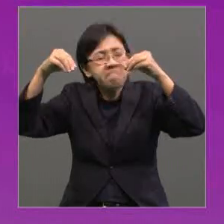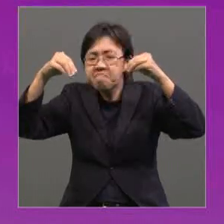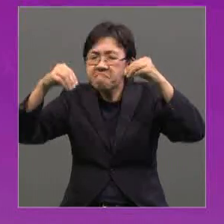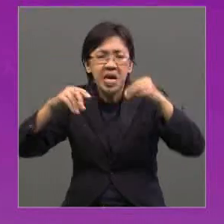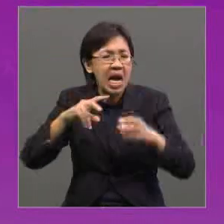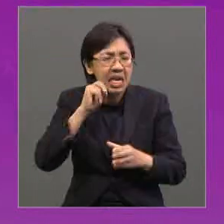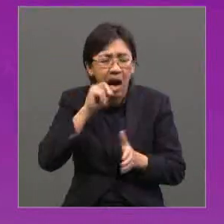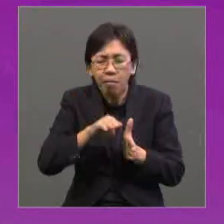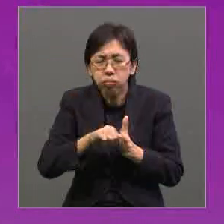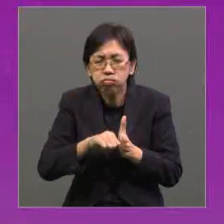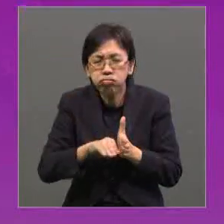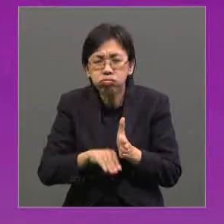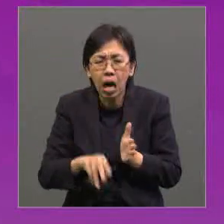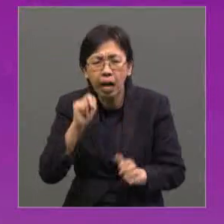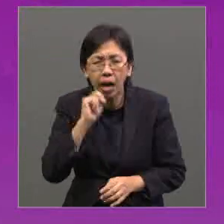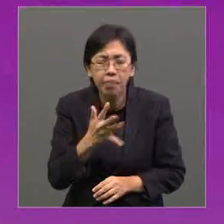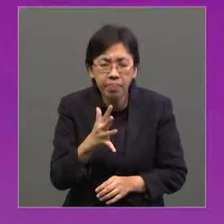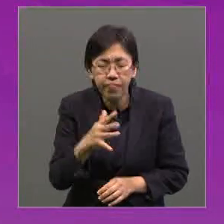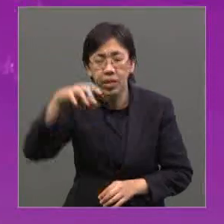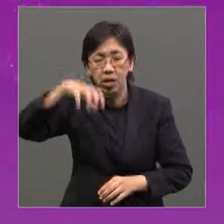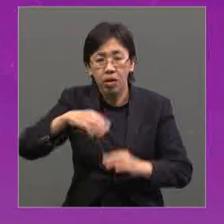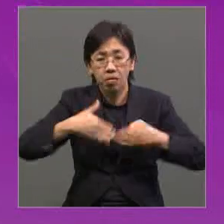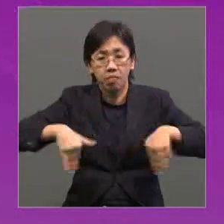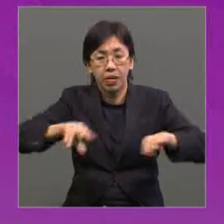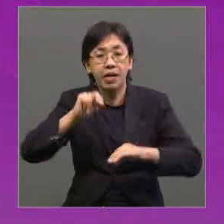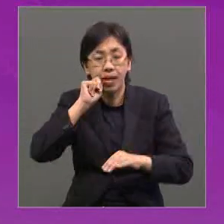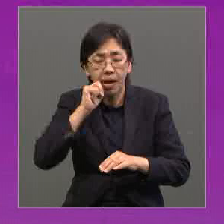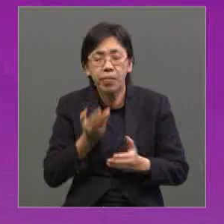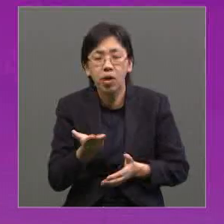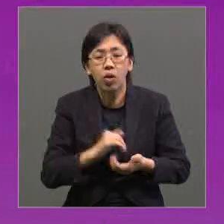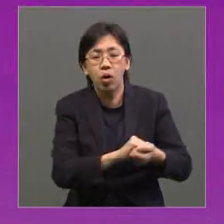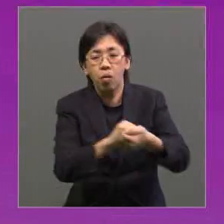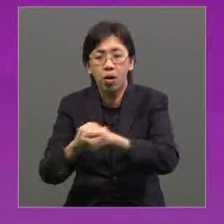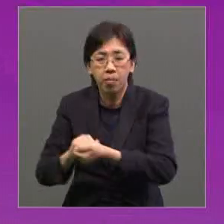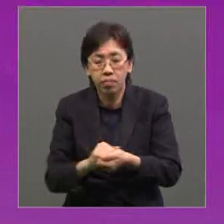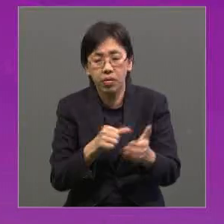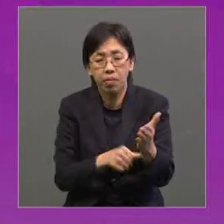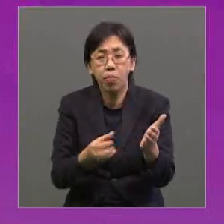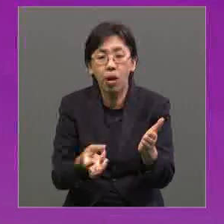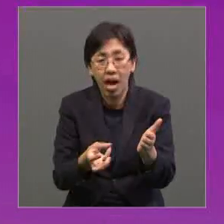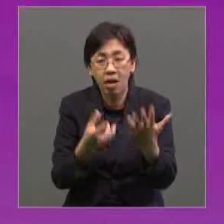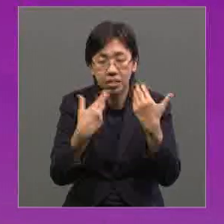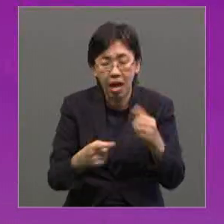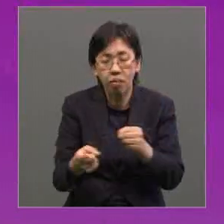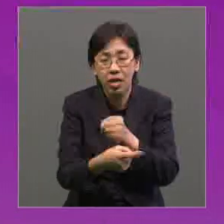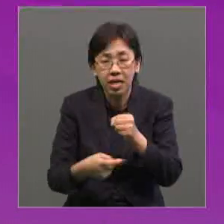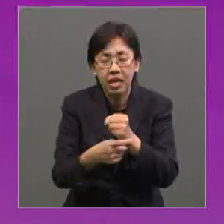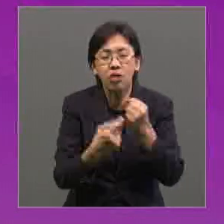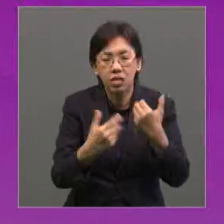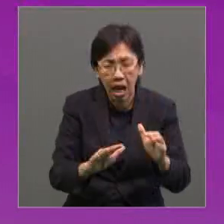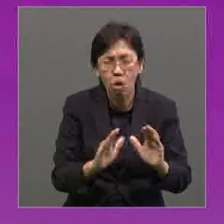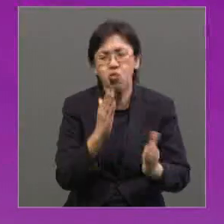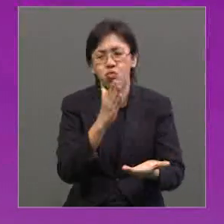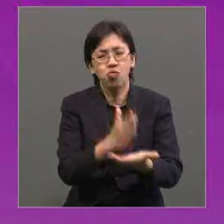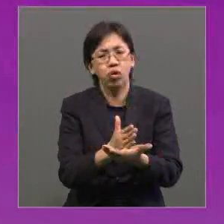รับมือกันอีกด้วยกรมชลประทานเองก็ขอความร่วมมือเกษตรกรที่เพาะปลูกข้าวนาปีรอบแรกแล้วก็เก็บเกี่ยวไปแล้วเนี่ยนะคะ